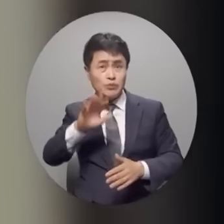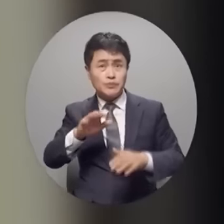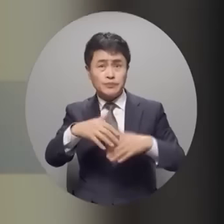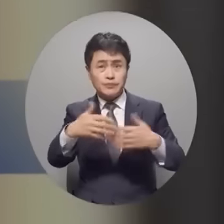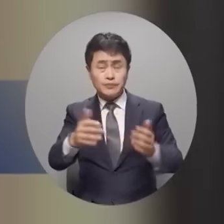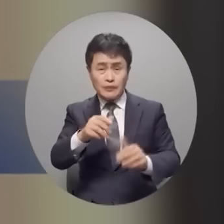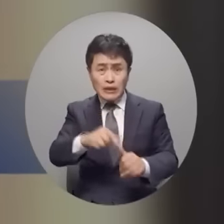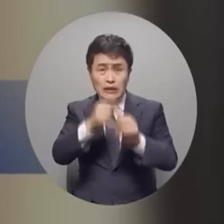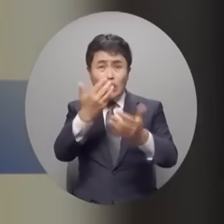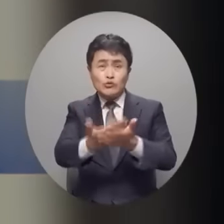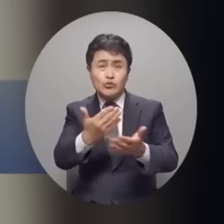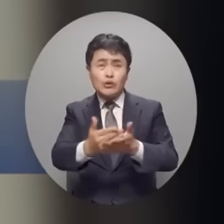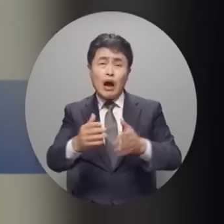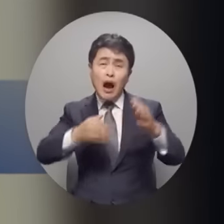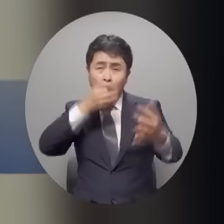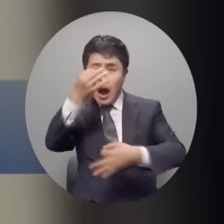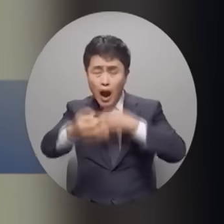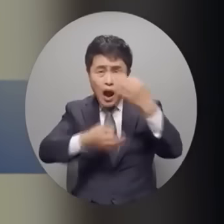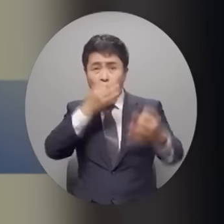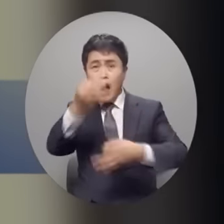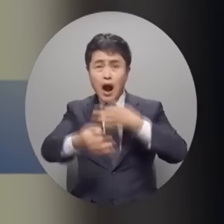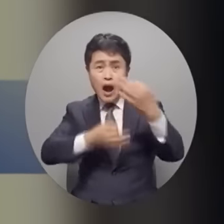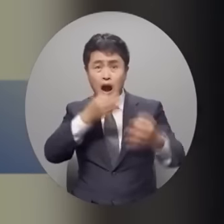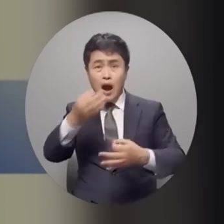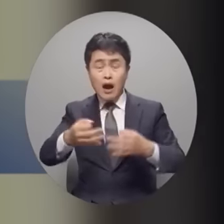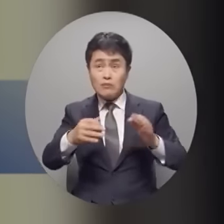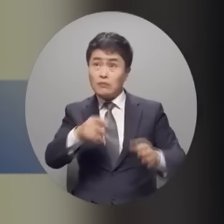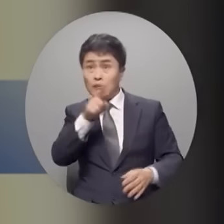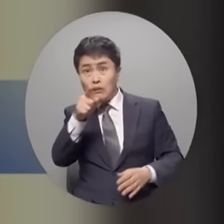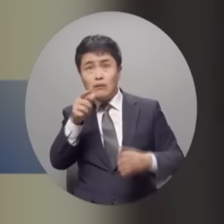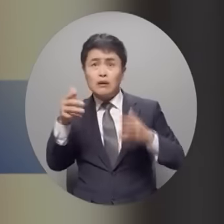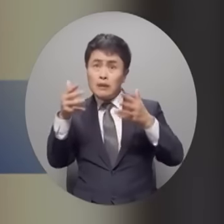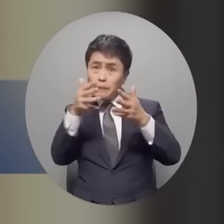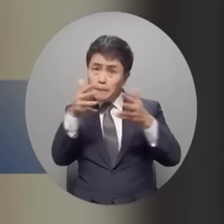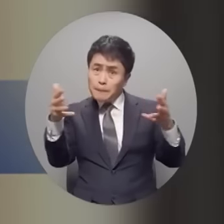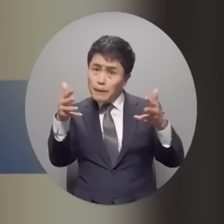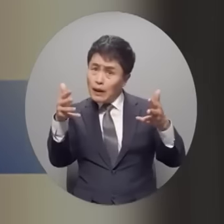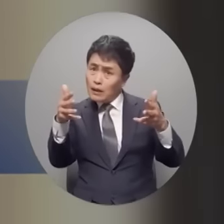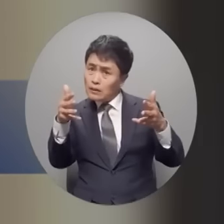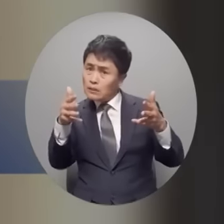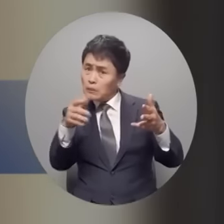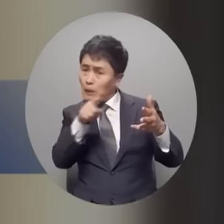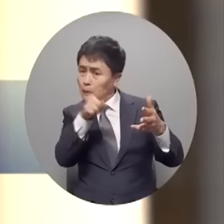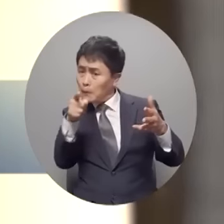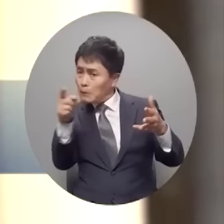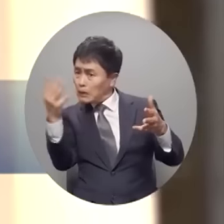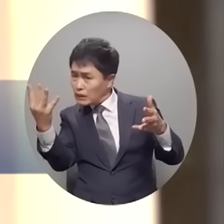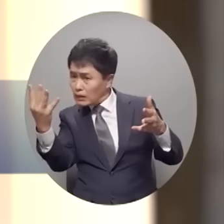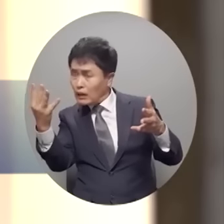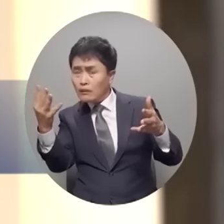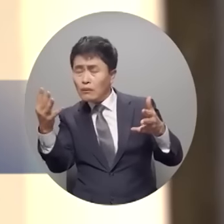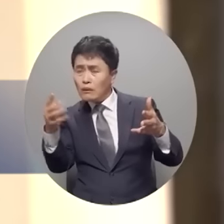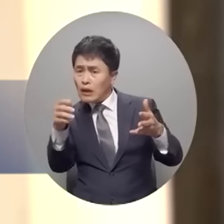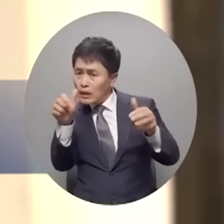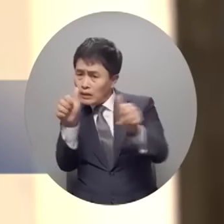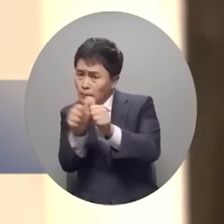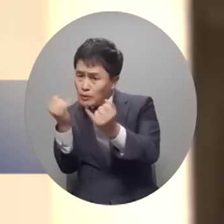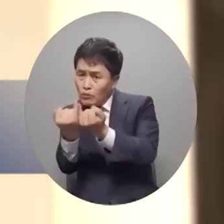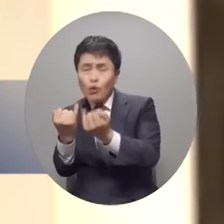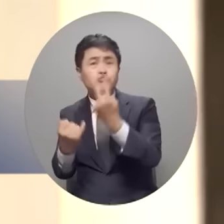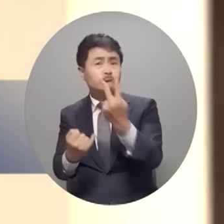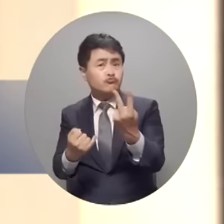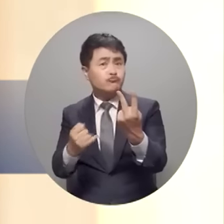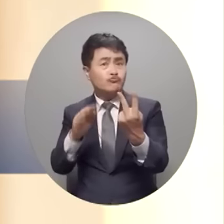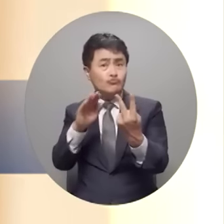막 살려주세요라는 소리가 들려가지고 갔는데 8층 네 칸 옆인가 거기에서 남자 여자 둘이